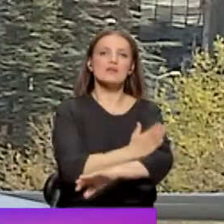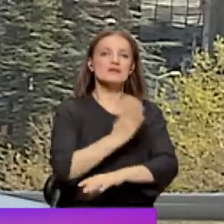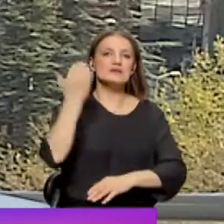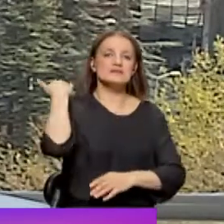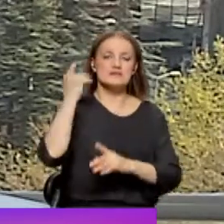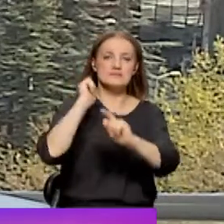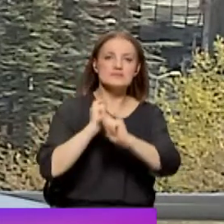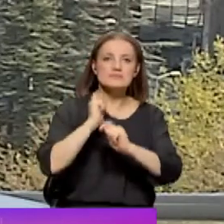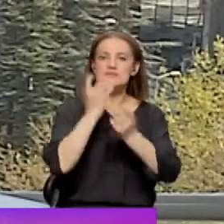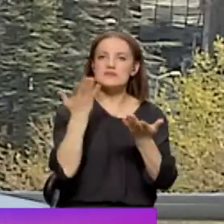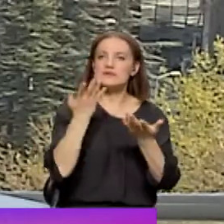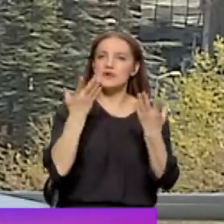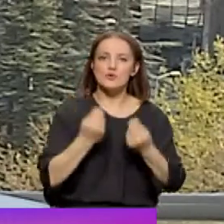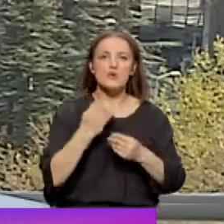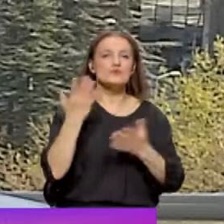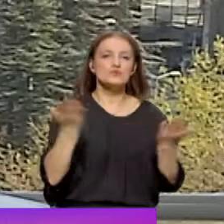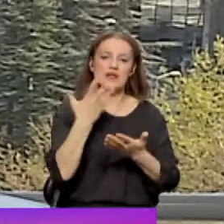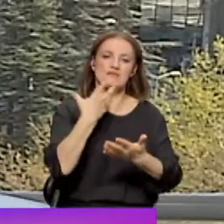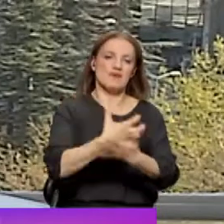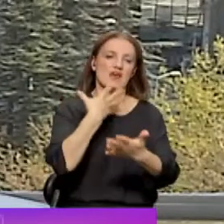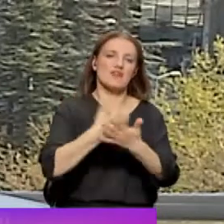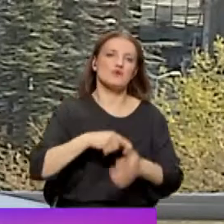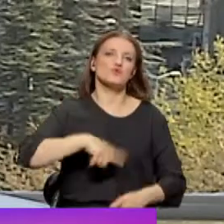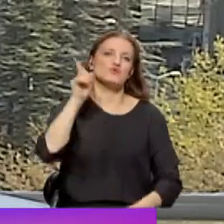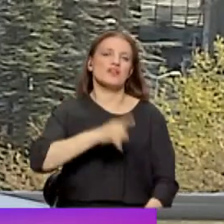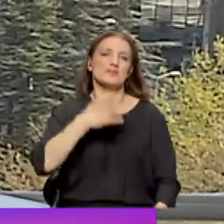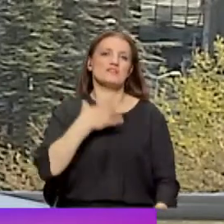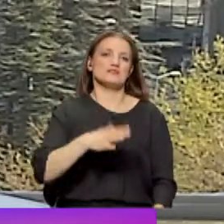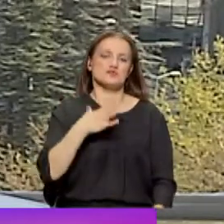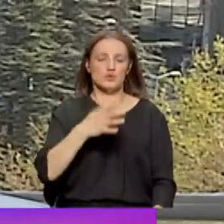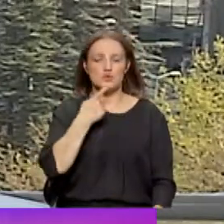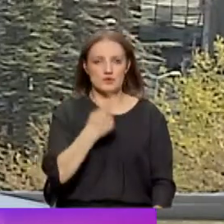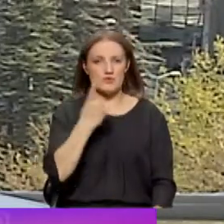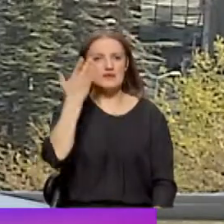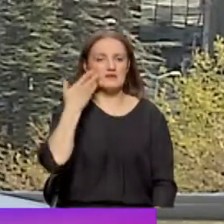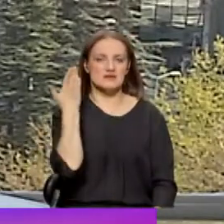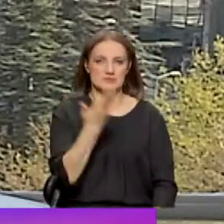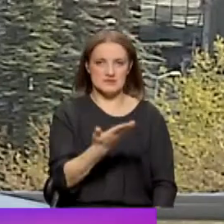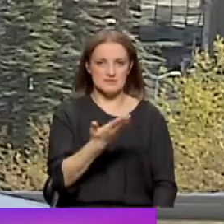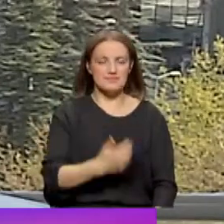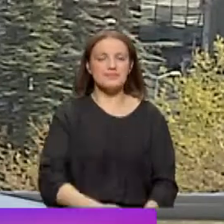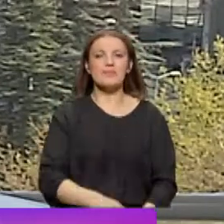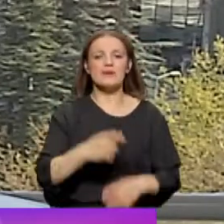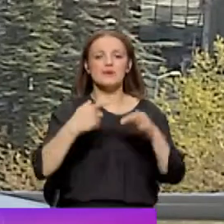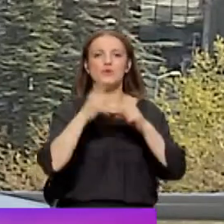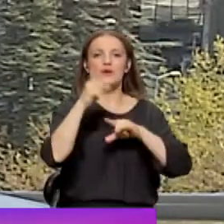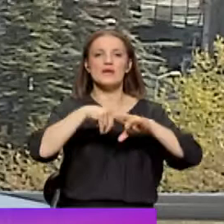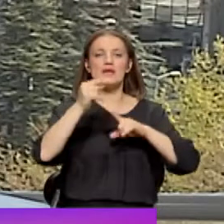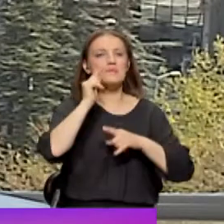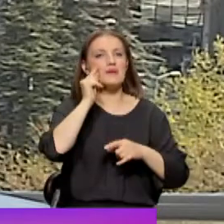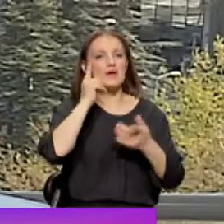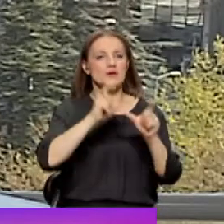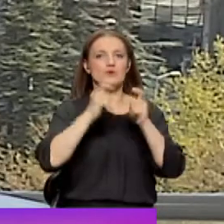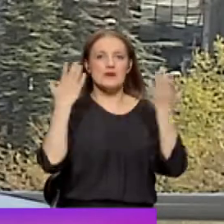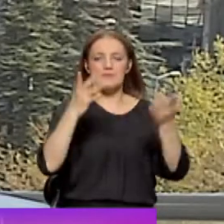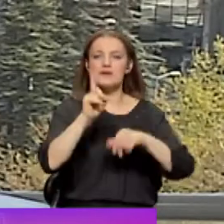bu konuyla ilgili sürekli verilerin güncellenmesini istiyoruz diyor bir izleyicimiz. Yine Ruhi Bey günaydınlar,